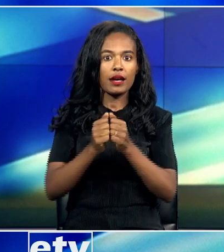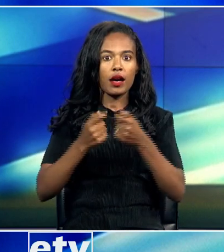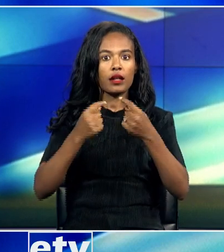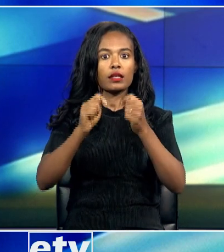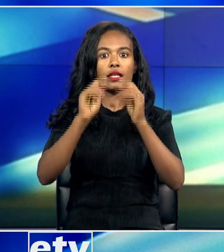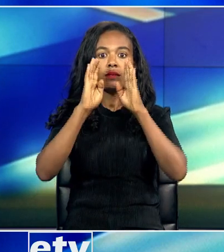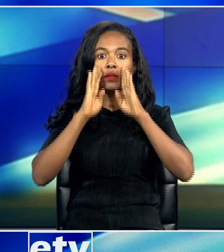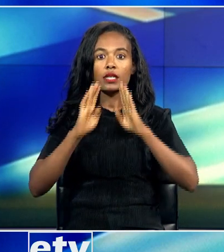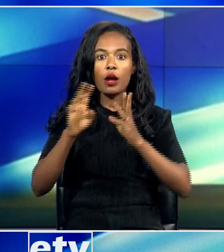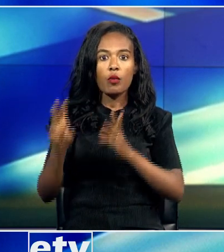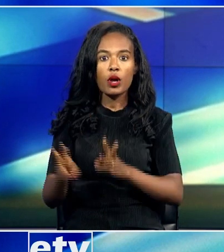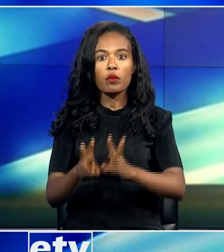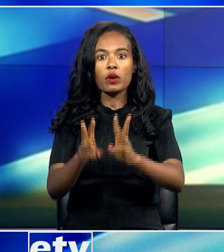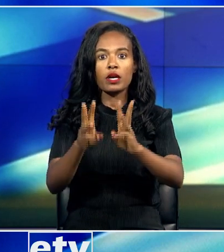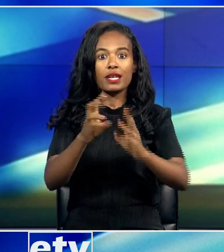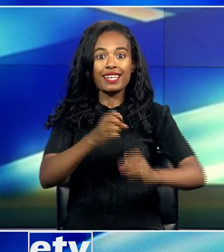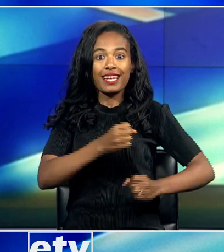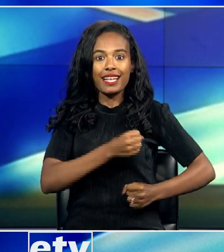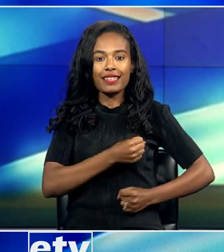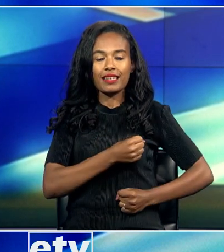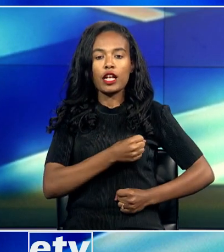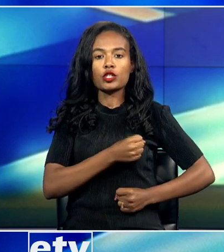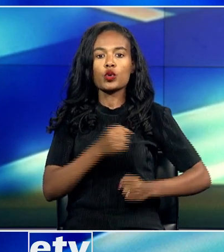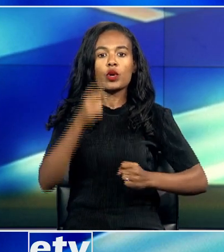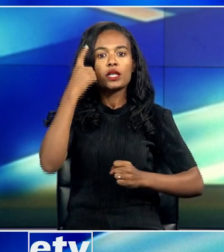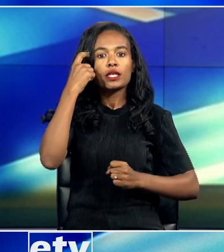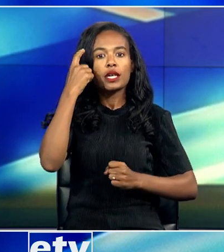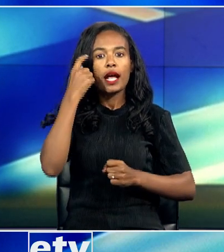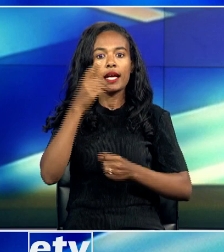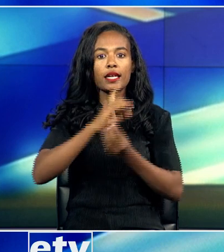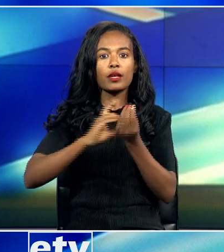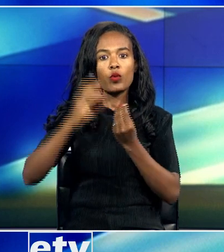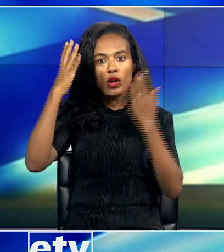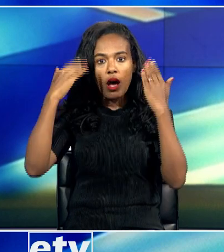በሰላማዊ መንገድ ከነትጥቃቸው ከትግራይ ክልል ወደ አፋር